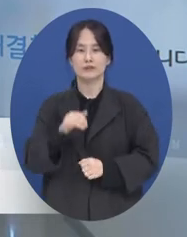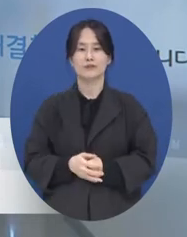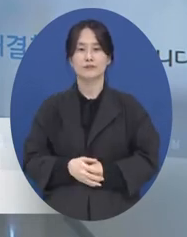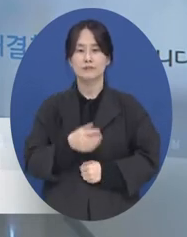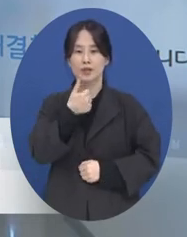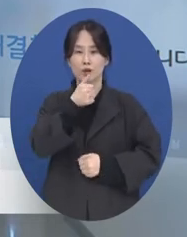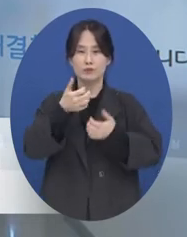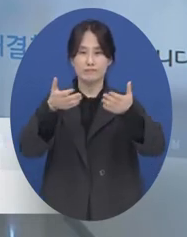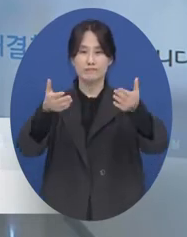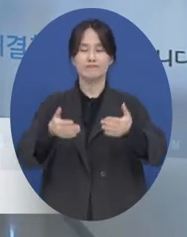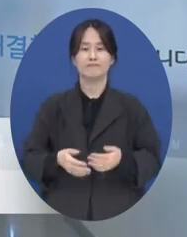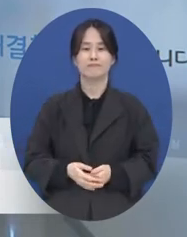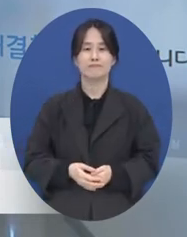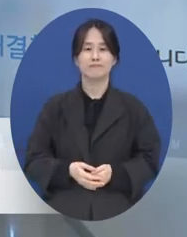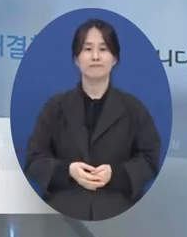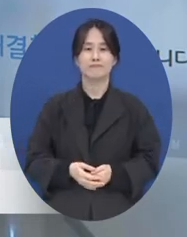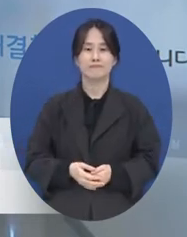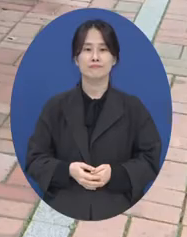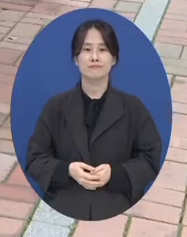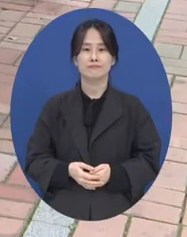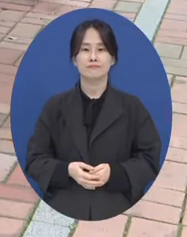구영슬 기자가 현장 취재했습니다.